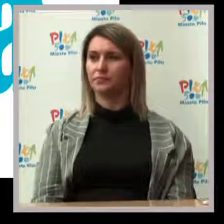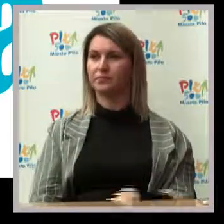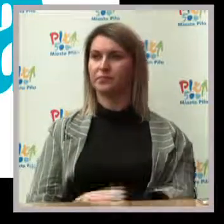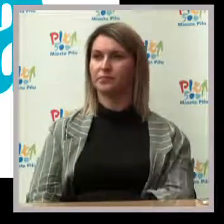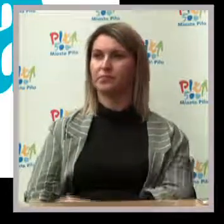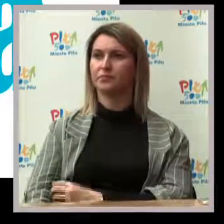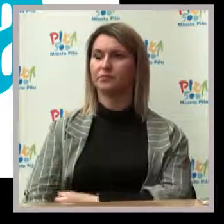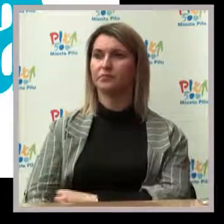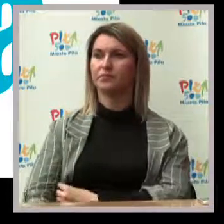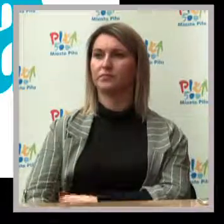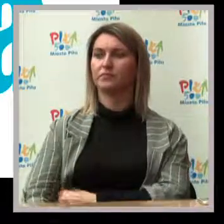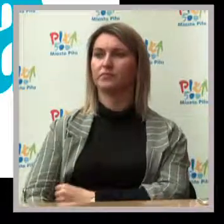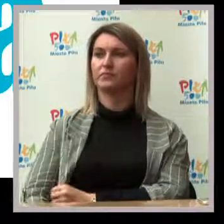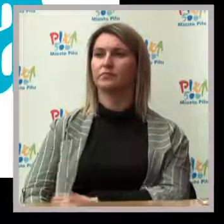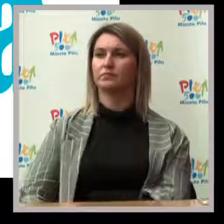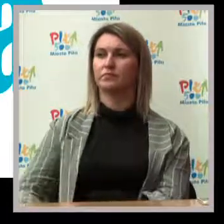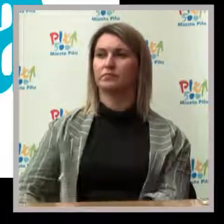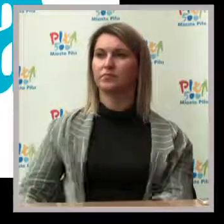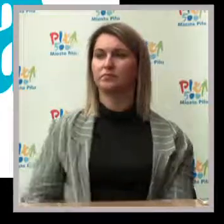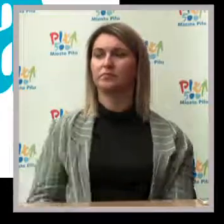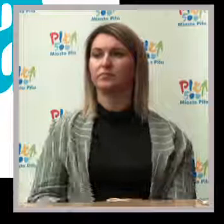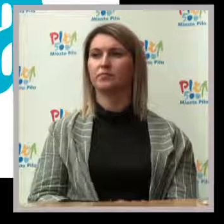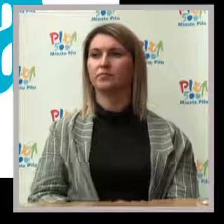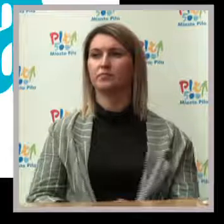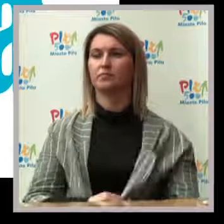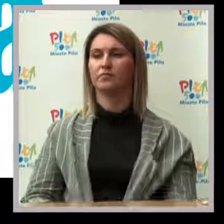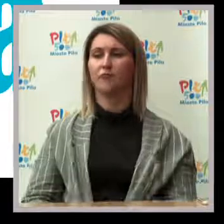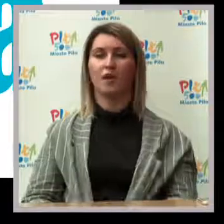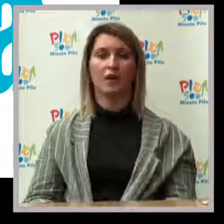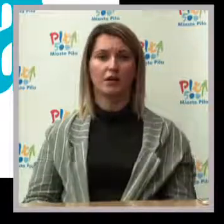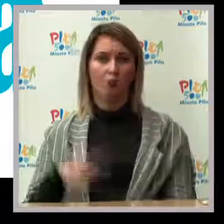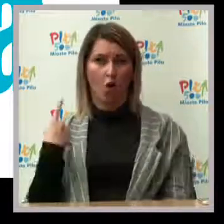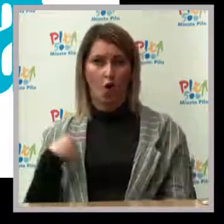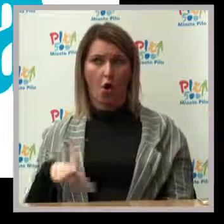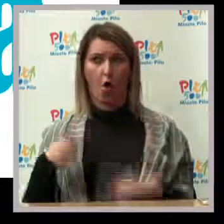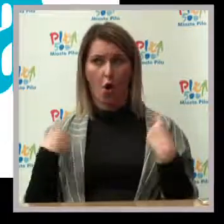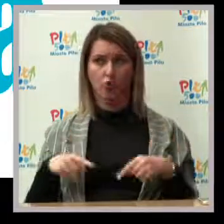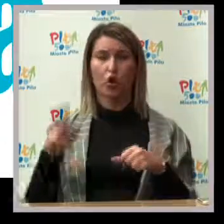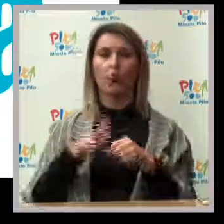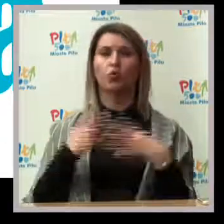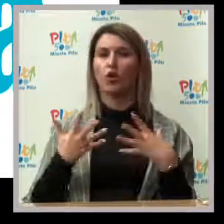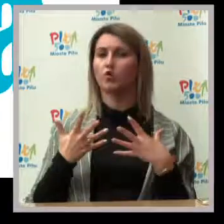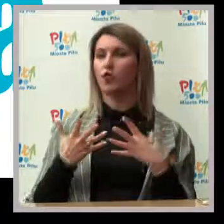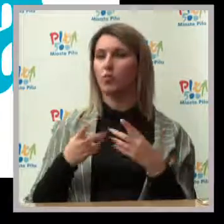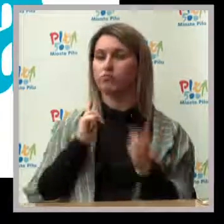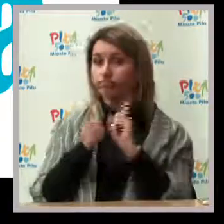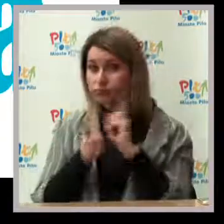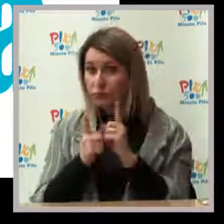to na pewno interesujące dla tych, którzy chcą zatankować szybko i taniej, bo lotnisko w